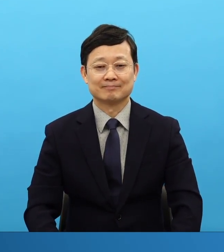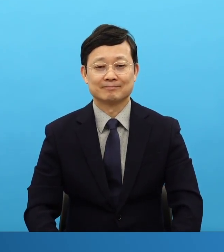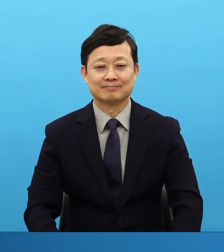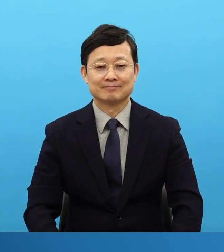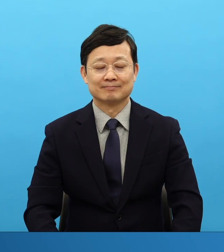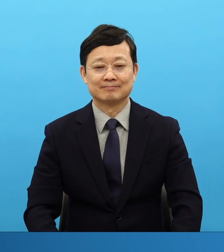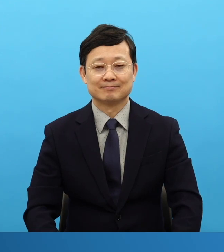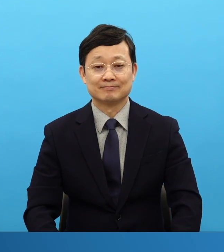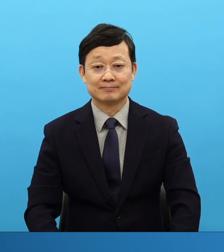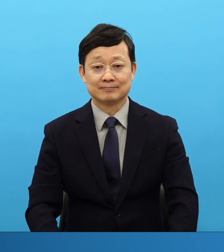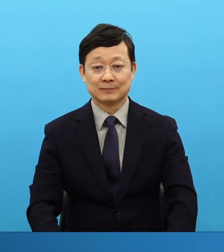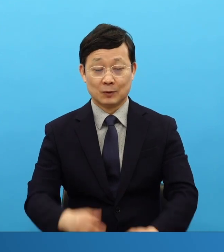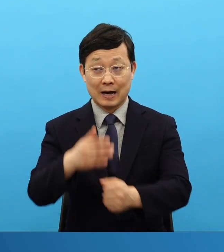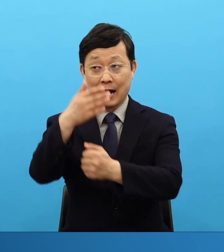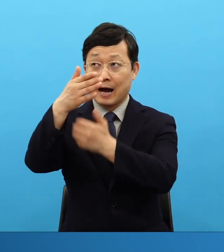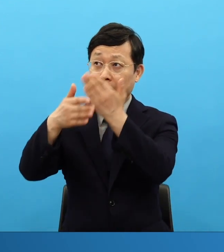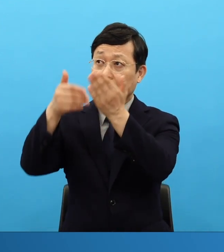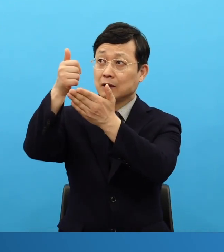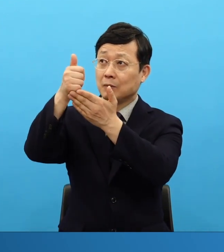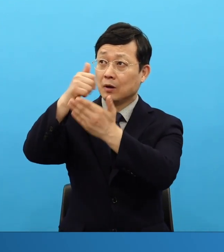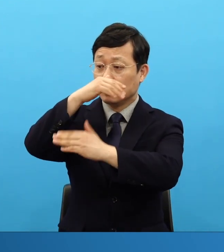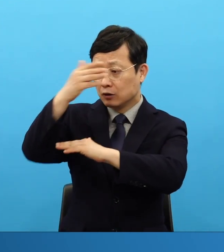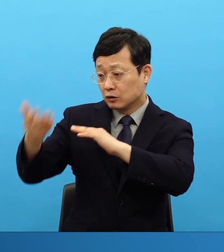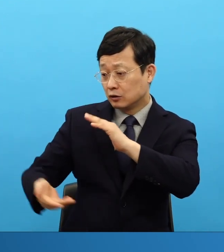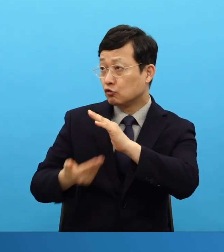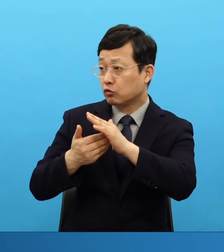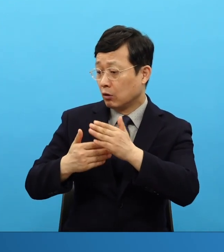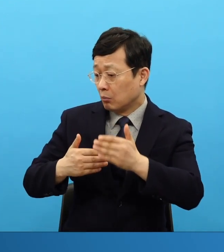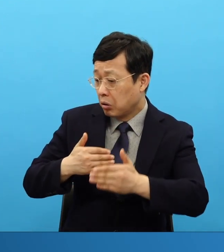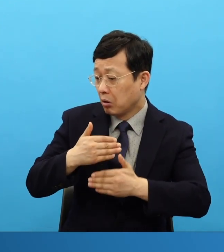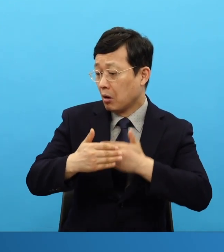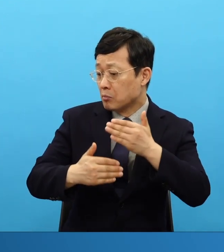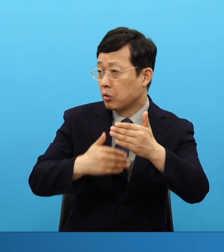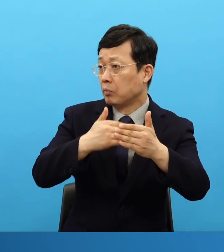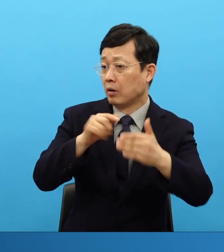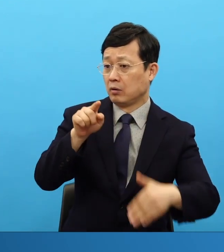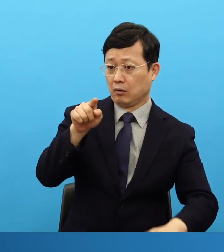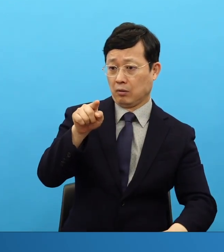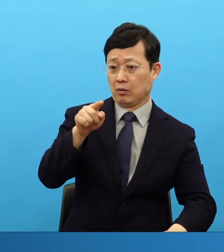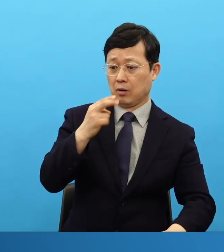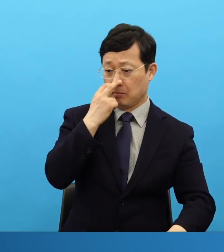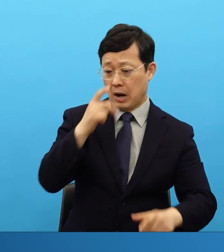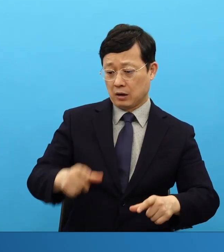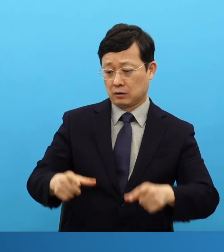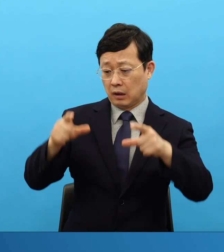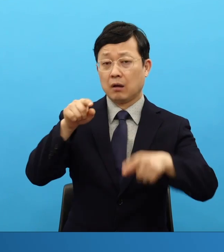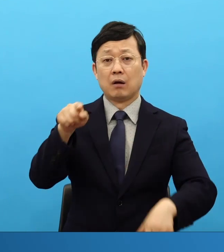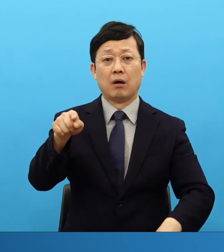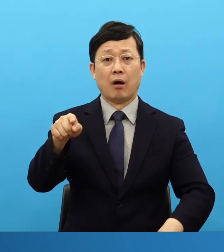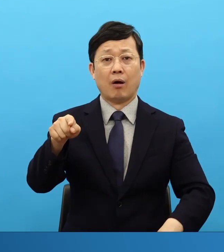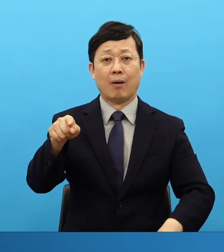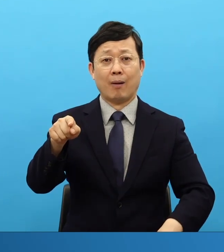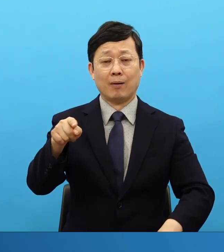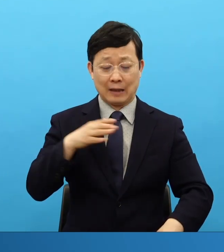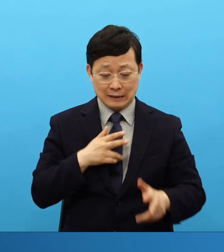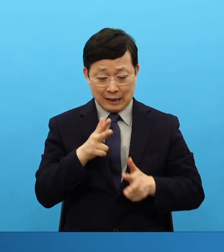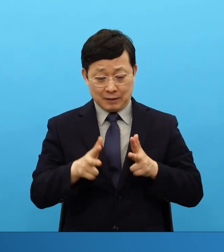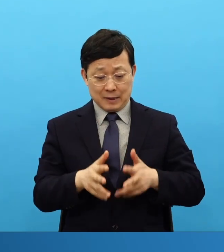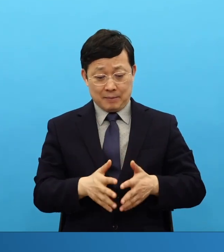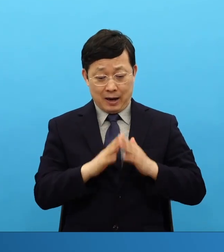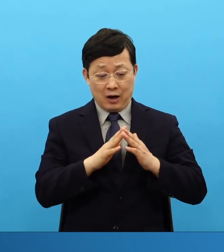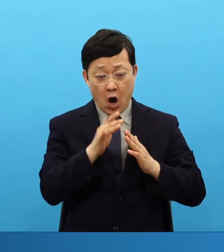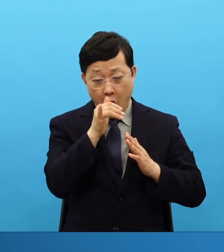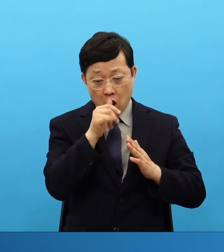가시는 망대가 있다 이게. There is a partisan that God himself will fulfill. 이렇게 쉽게 나오는 겁니다. And so this is very easily taking place.